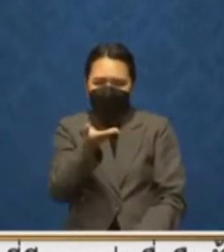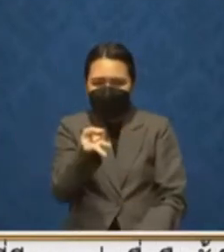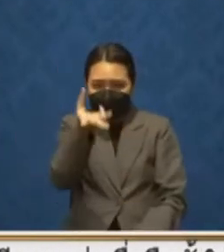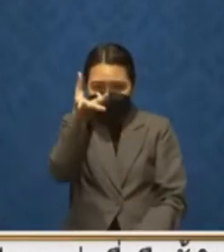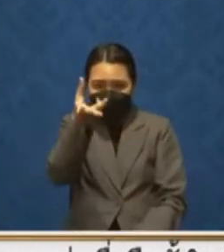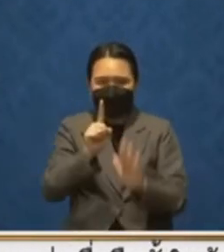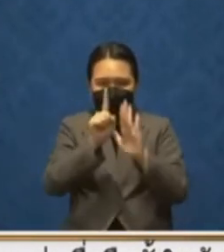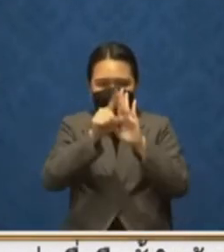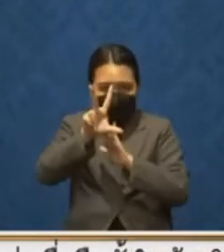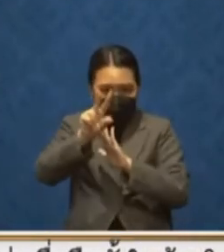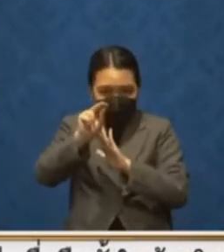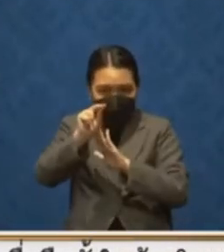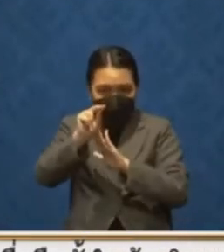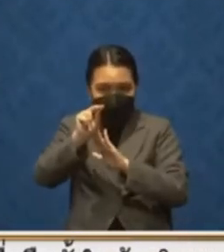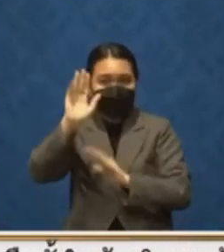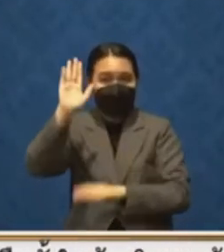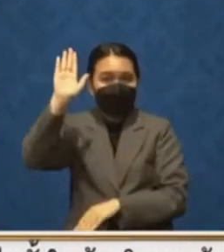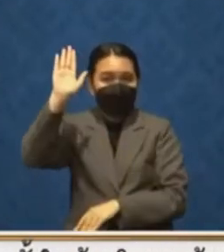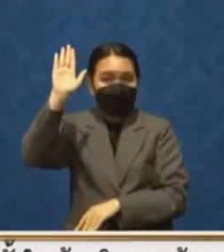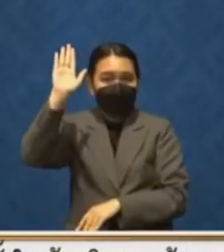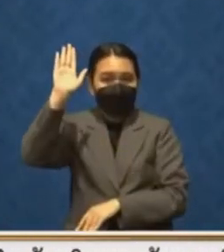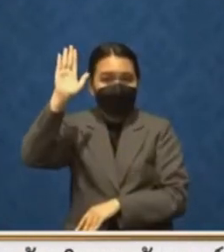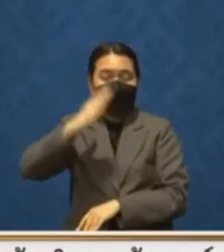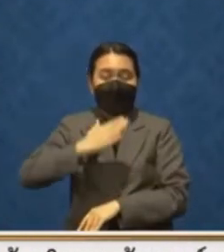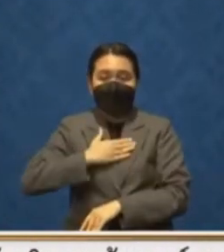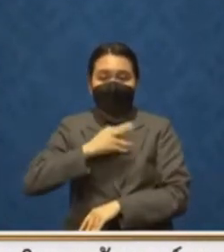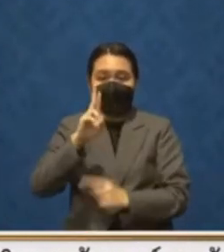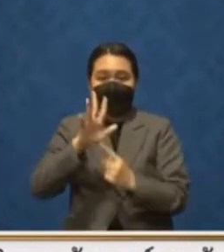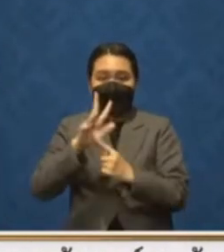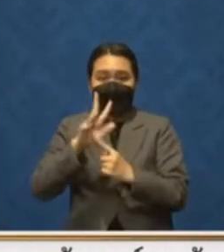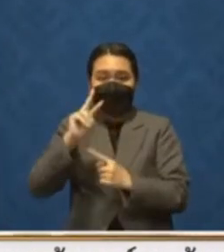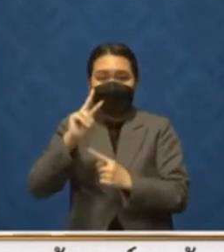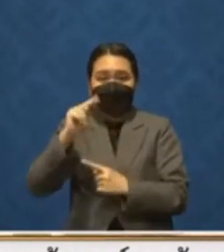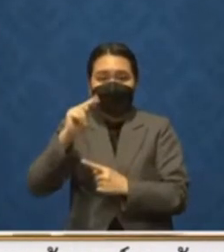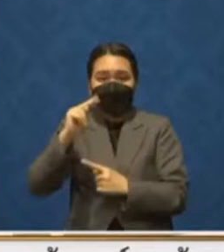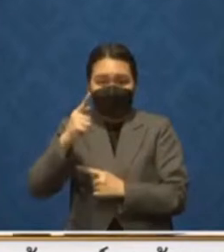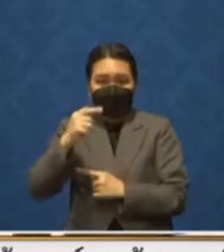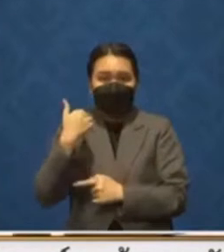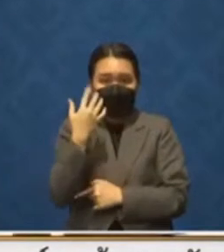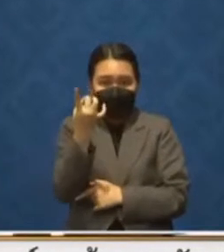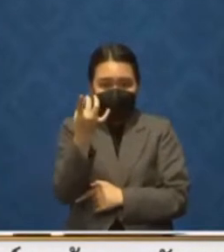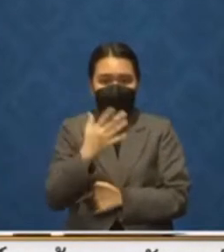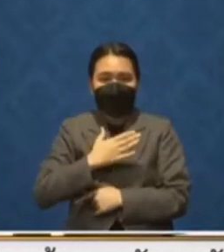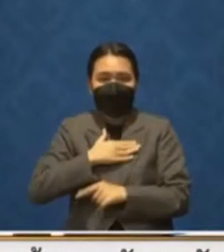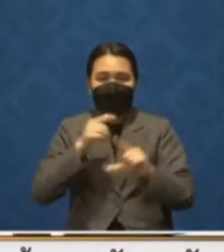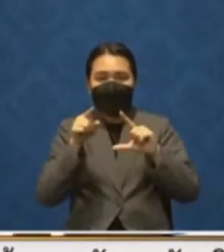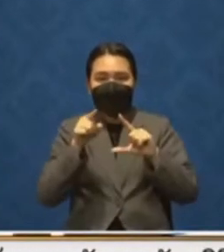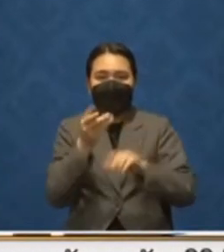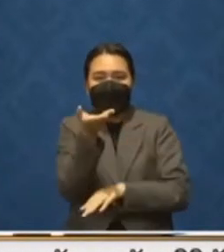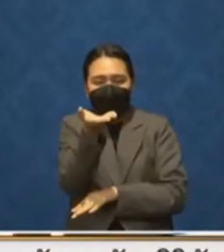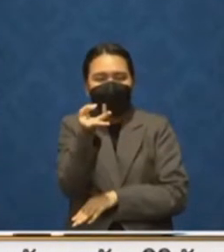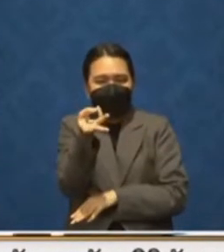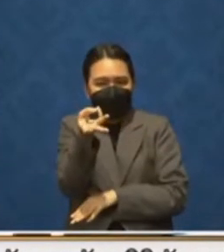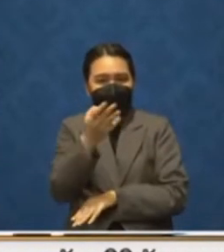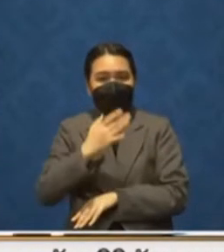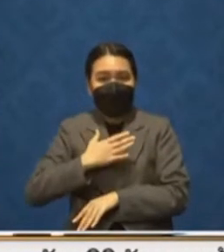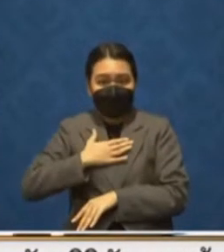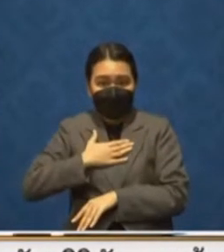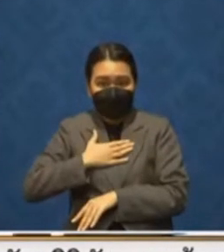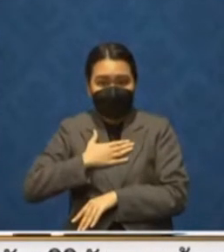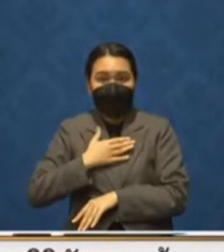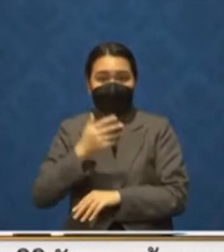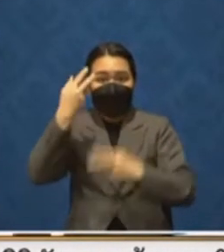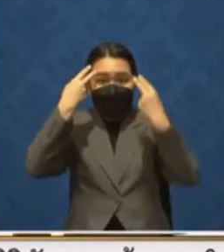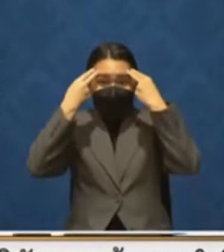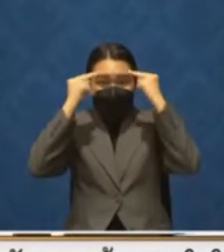30วินาทีก็จะมาทันผมกำลังจะมาลงที่มาที่มีมีอะไรเราก็บัญชีรายชื่อพรรคก้าวไกลเดียวครับกับการชี้แจงของท่านนายกรัฐมนตรี